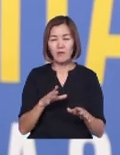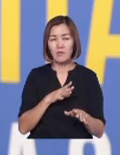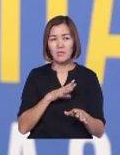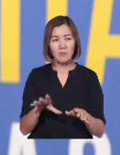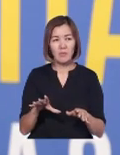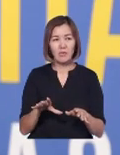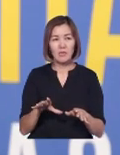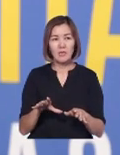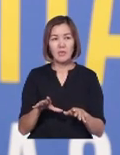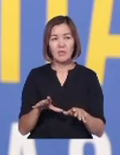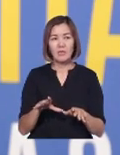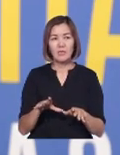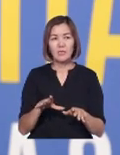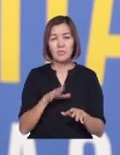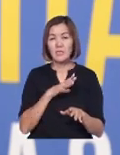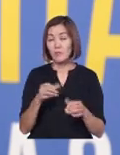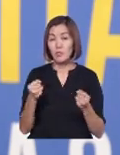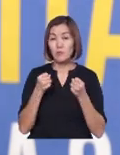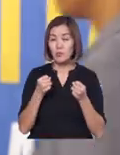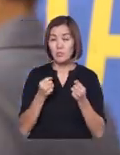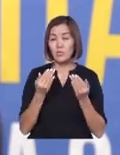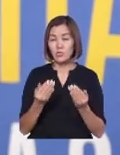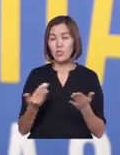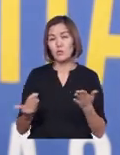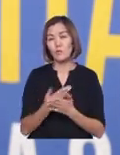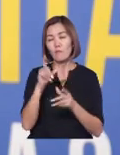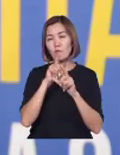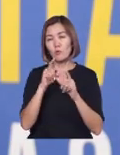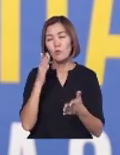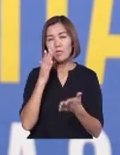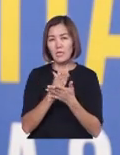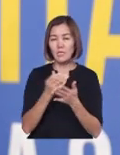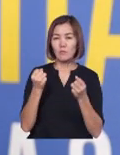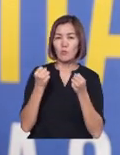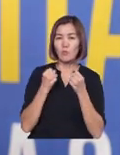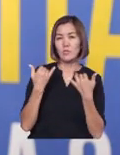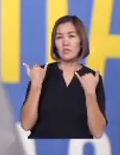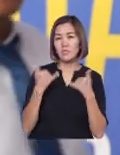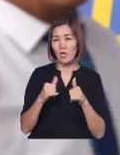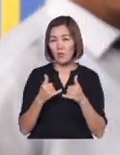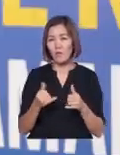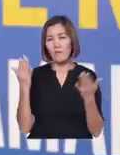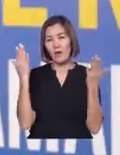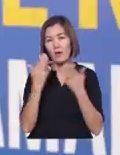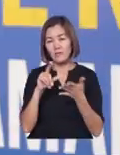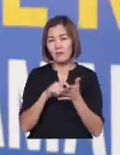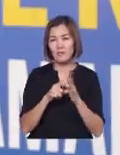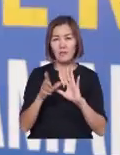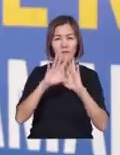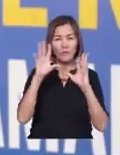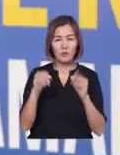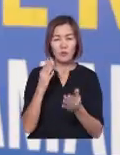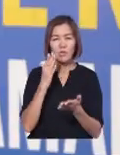столовой, не было спортзала. А сейчас в нашей новой школе есть и спортзал, и буфет, и актовый зал. И